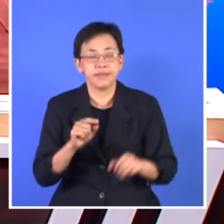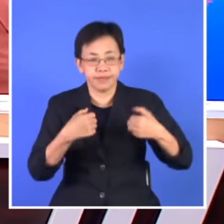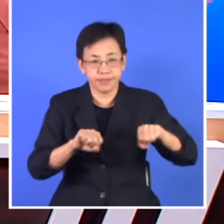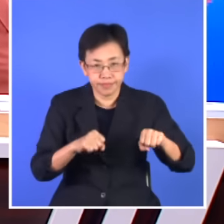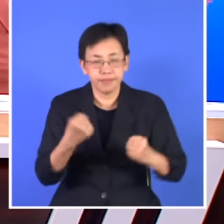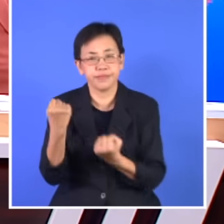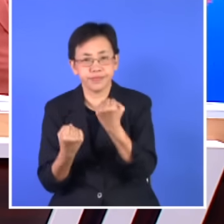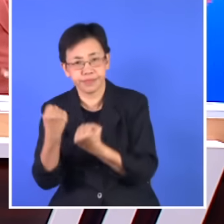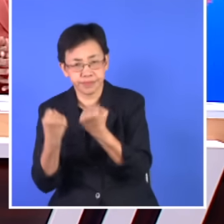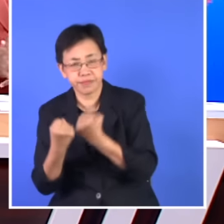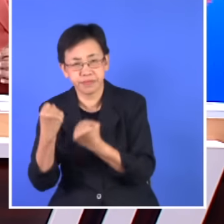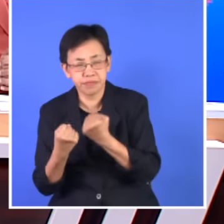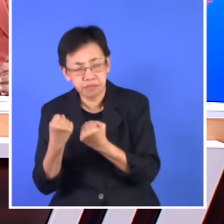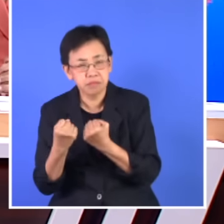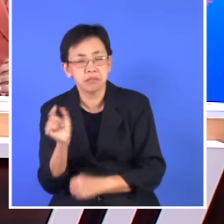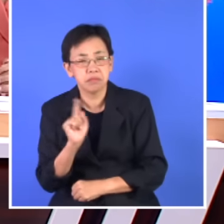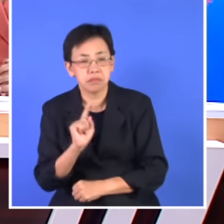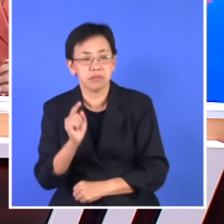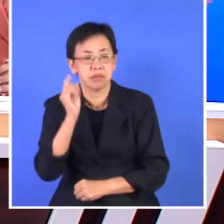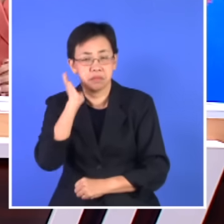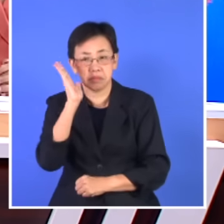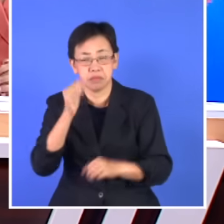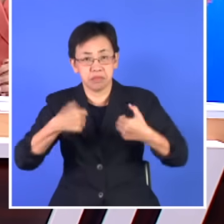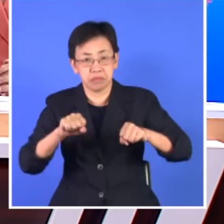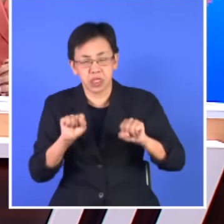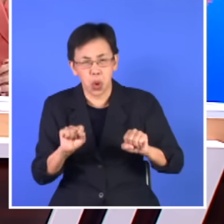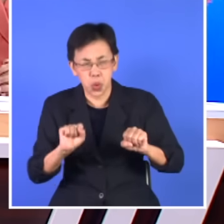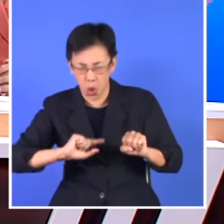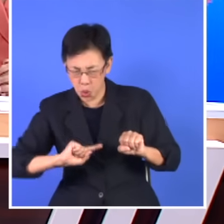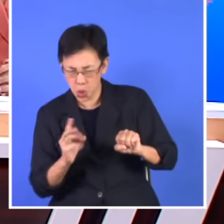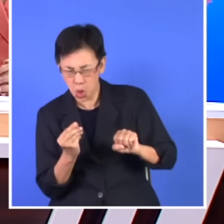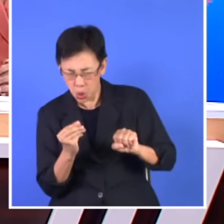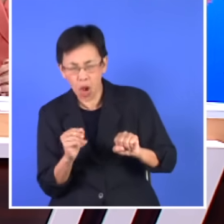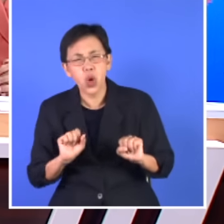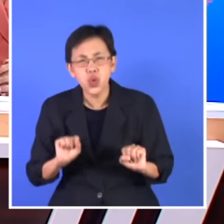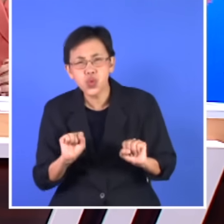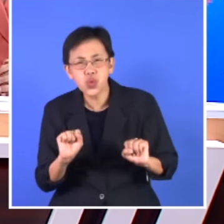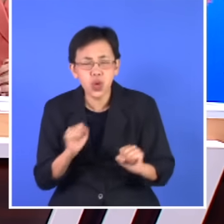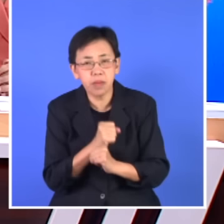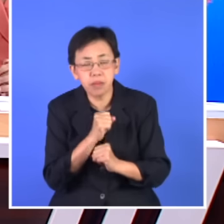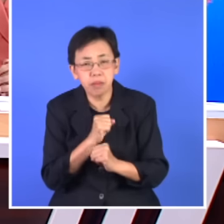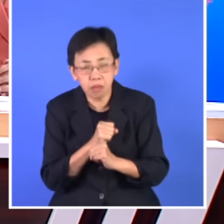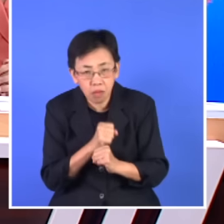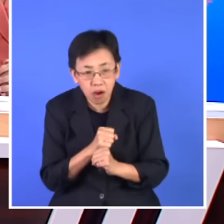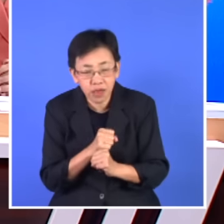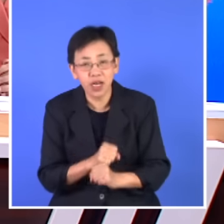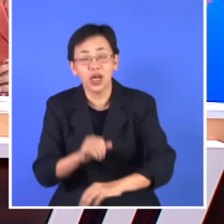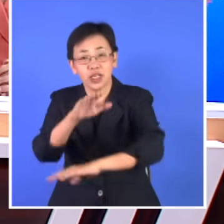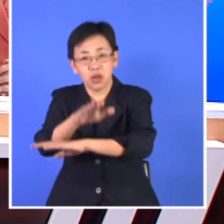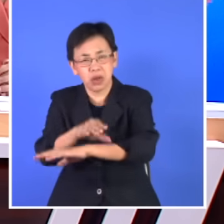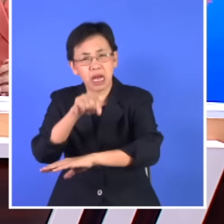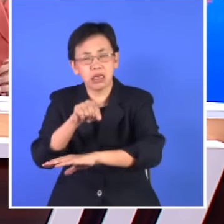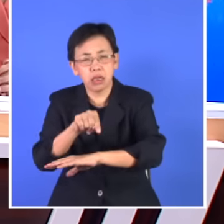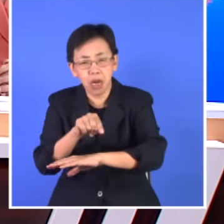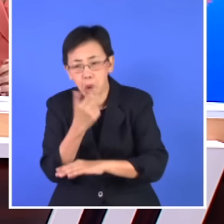ยนต์เช่นเดียวกันคุณผู้ชมผู้ชายคนนี้ขี่รถจักรยานยนต์ด้วยความเร็วกำลังจะไปทำงานนะคะแต่ปรากฏว่าตรงบริเวณแยกเนี่ยไม่ทันจะ